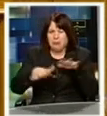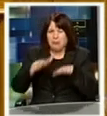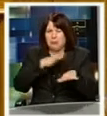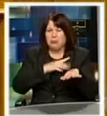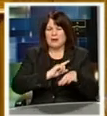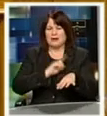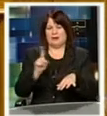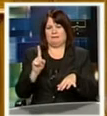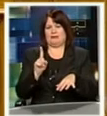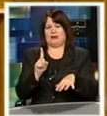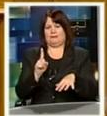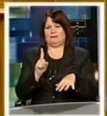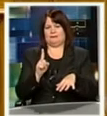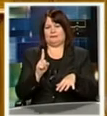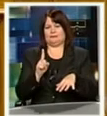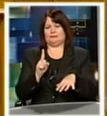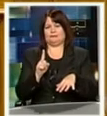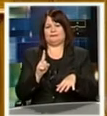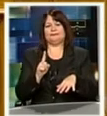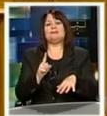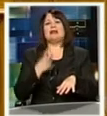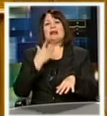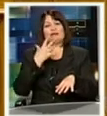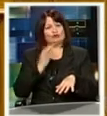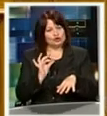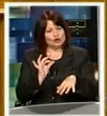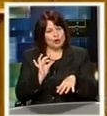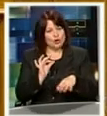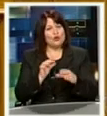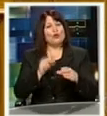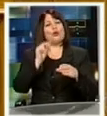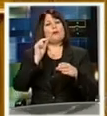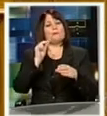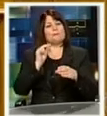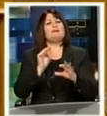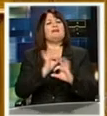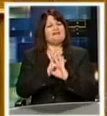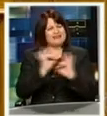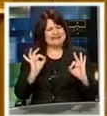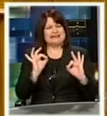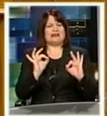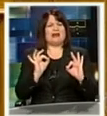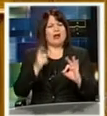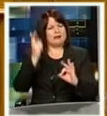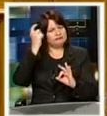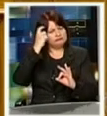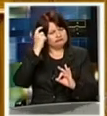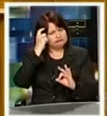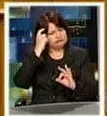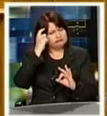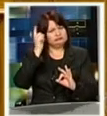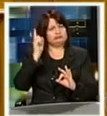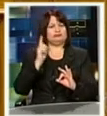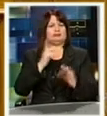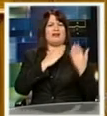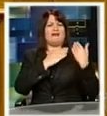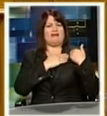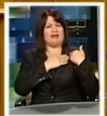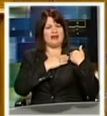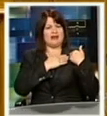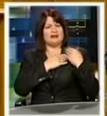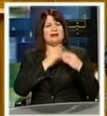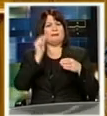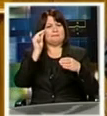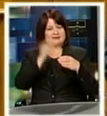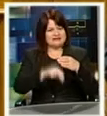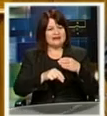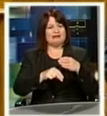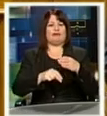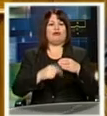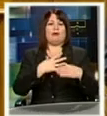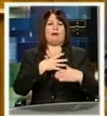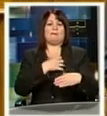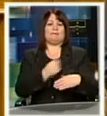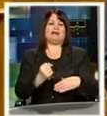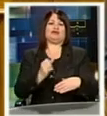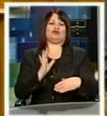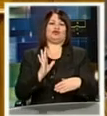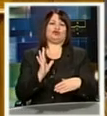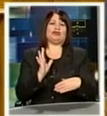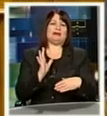και πελατειακές σχέσεις. Γι' αυτό δίνουμε απολύτως συνειδητά και με αίσθημα ευθύνης την ψήφο μας σε αυτή την